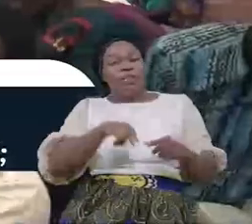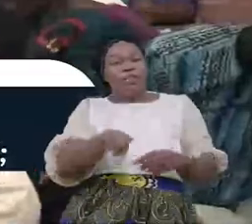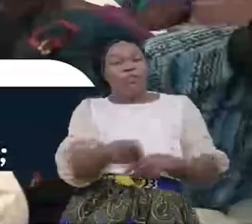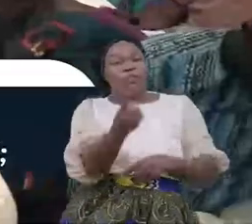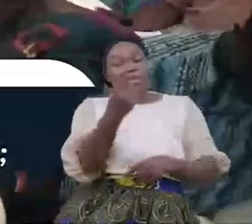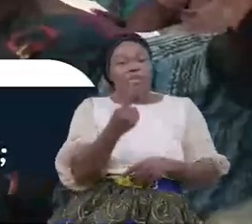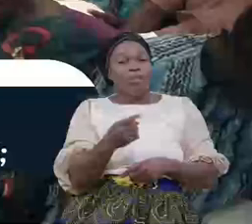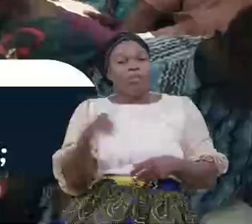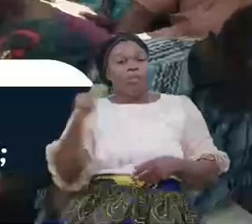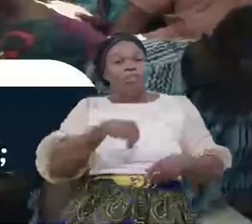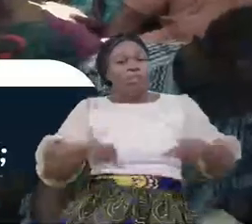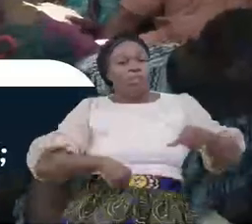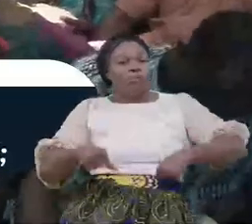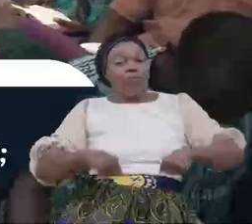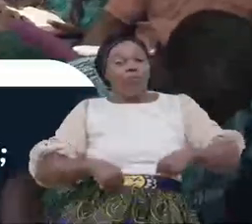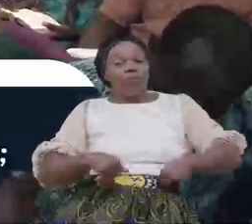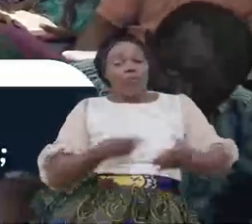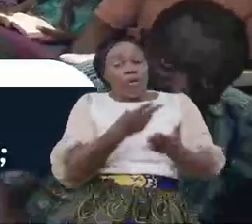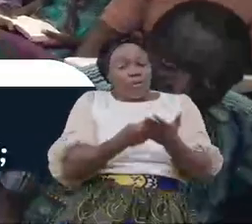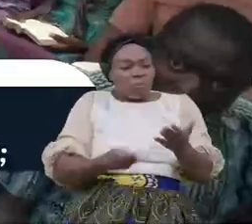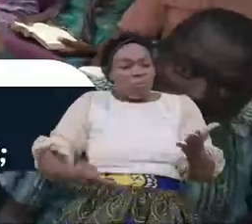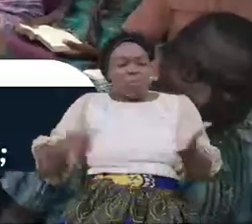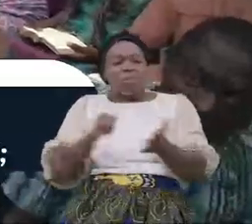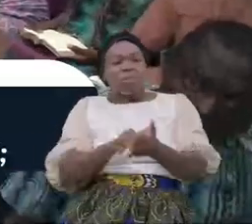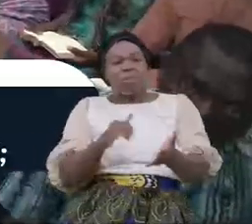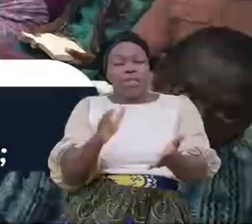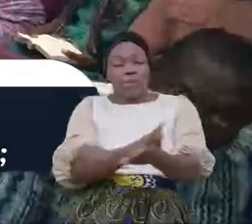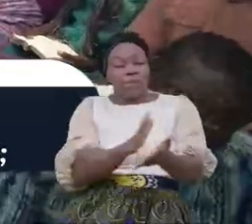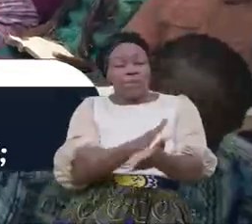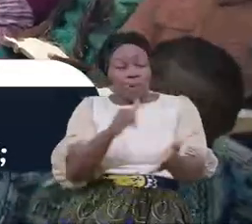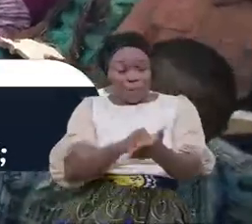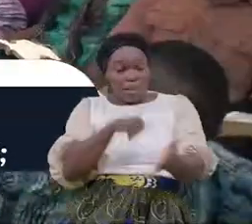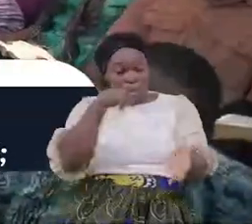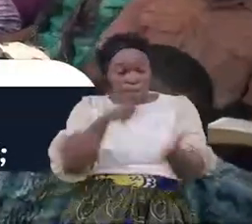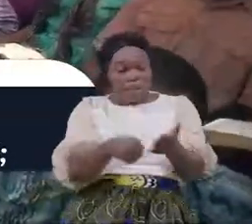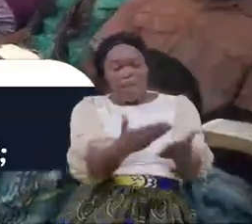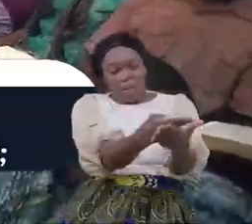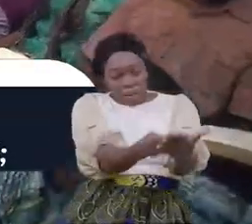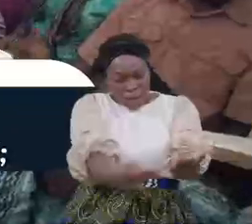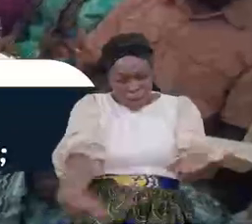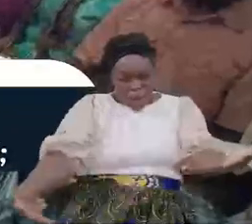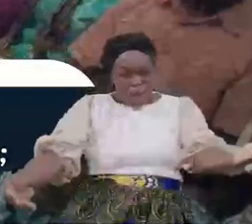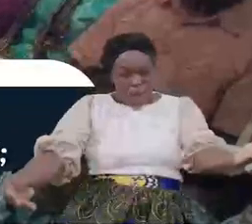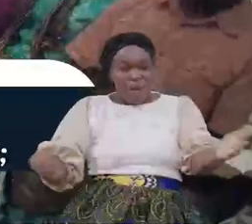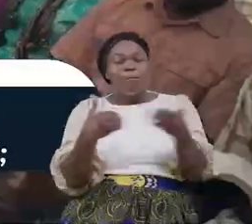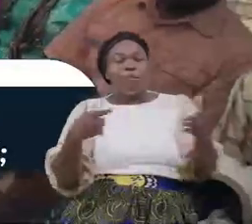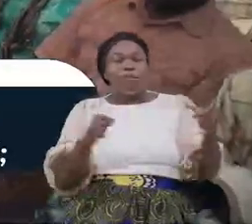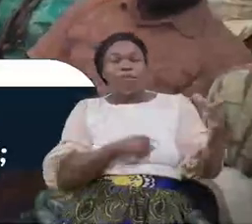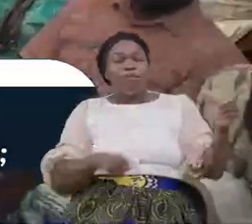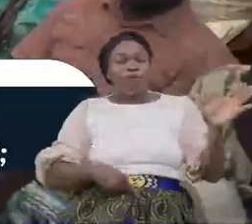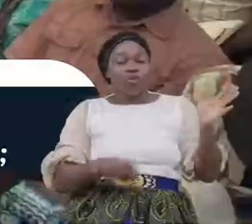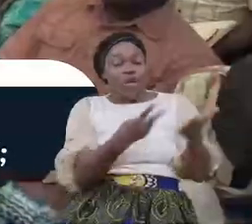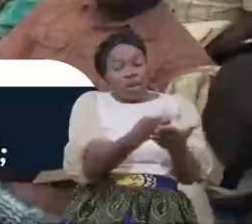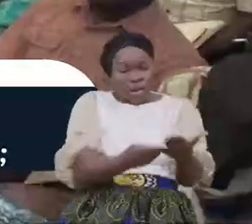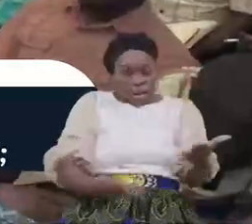devant l'Éternel. Leur vantardise, déployer cela devant l'Éternel. Leur fanfaronnade que nous allons te détruire. Nous allons